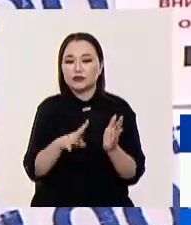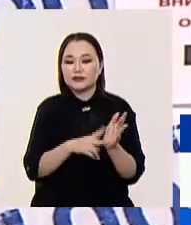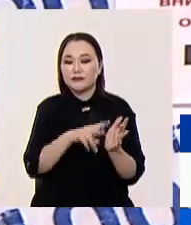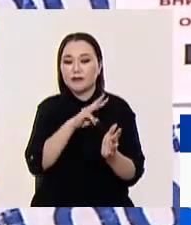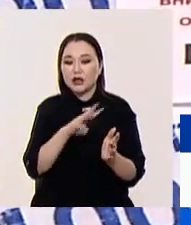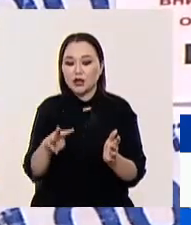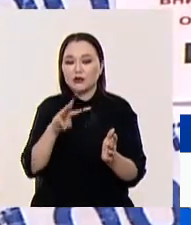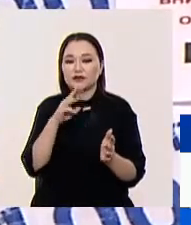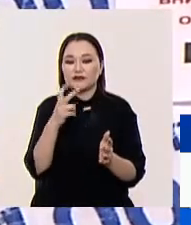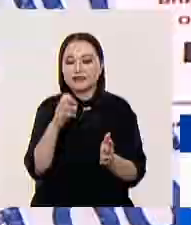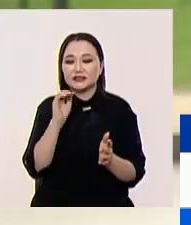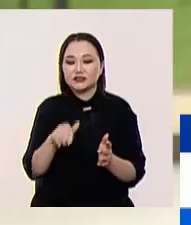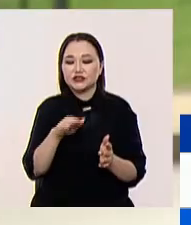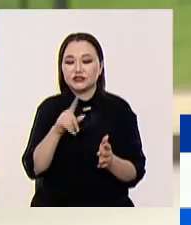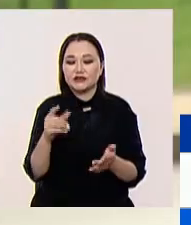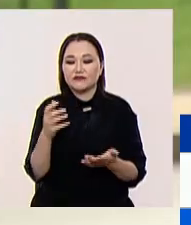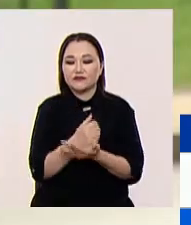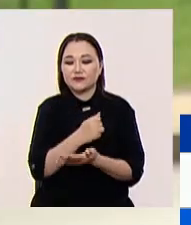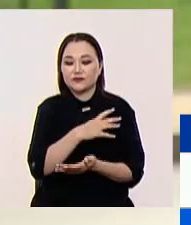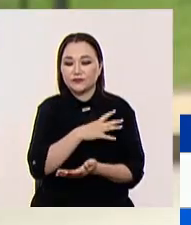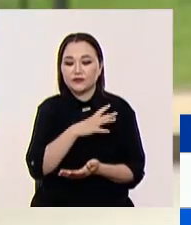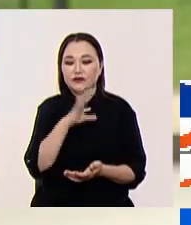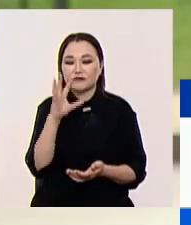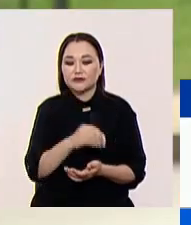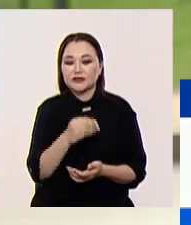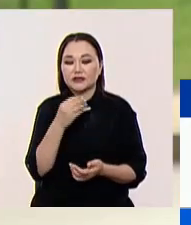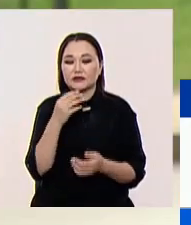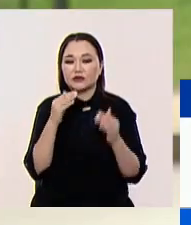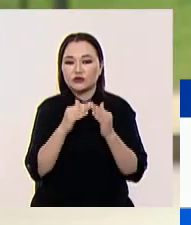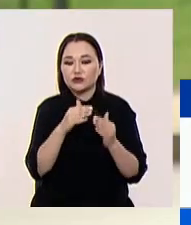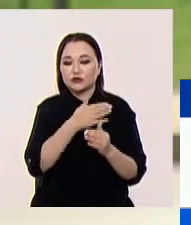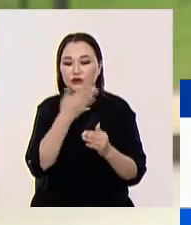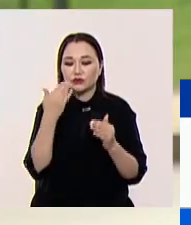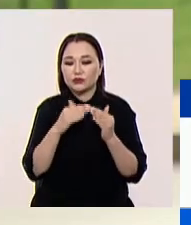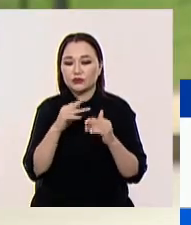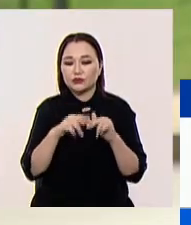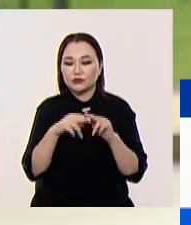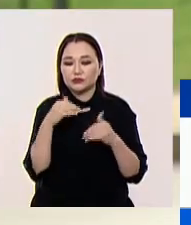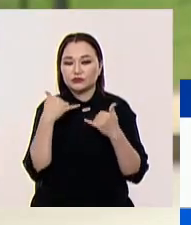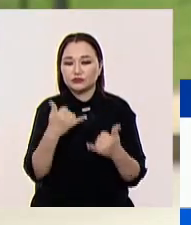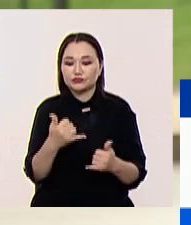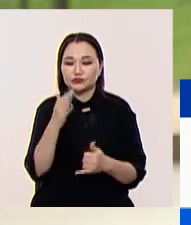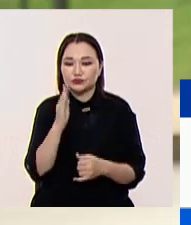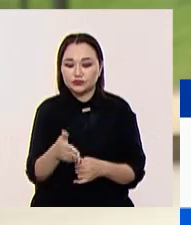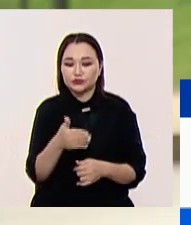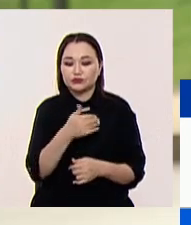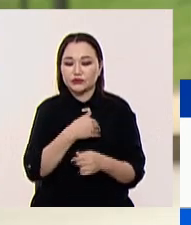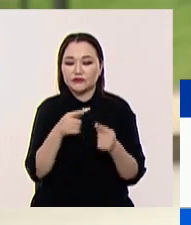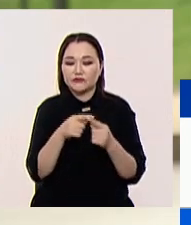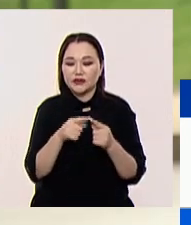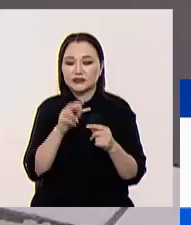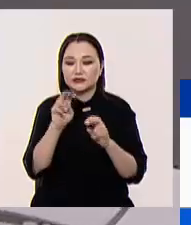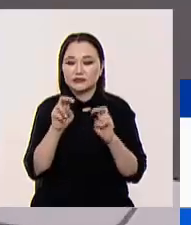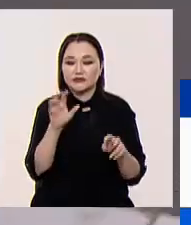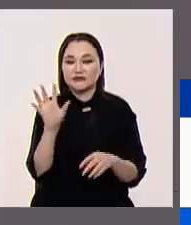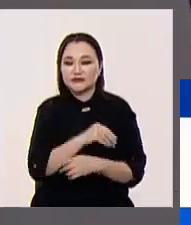200 мың теңге табысқа кенелген. Қыздарым үшеуі үй жоқ, үй салып беремін енді Құда қаласа. Квартирада жүріп